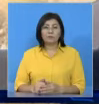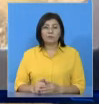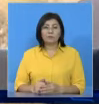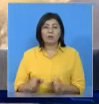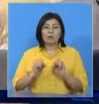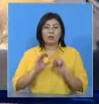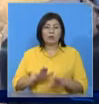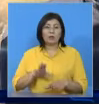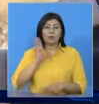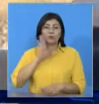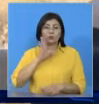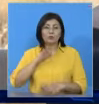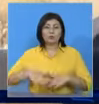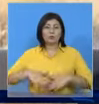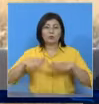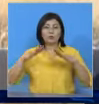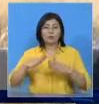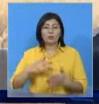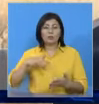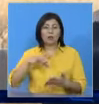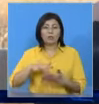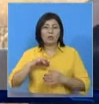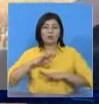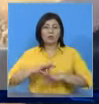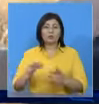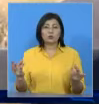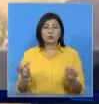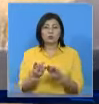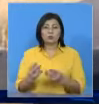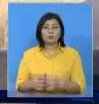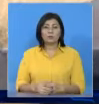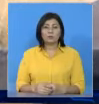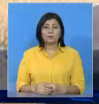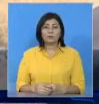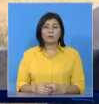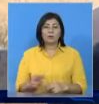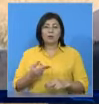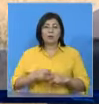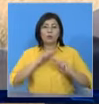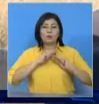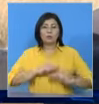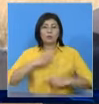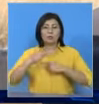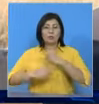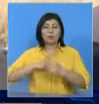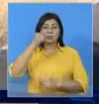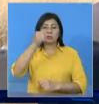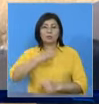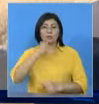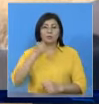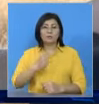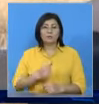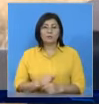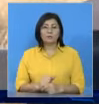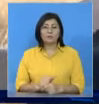қалдық судың көлемін қалаға жеткізу қаланышты. Осы жұмысты біз келер жылды биыл бастап, келер